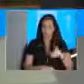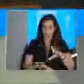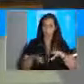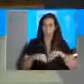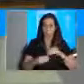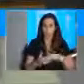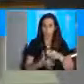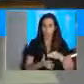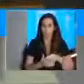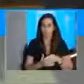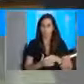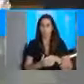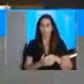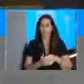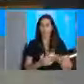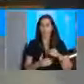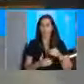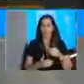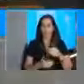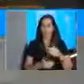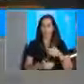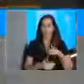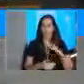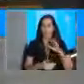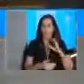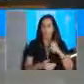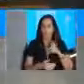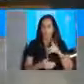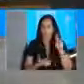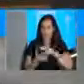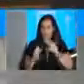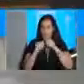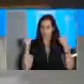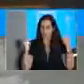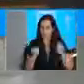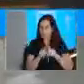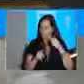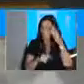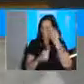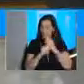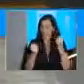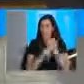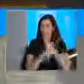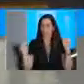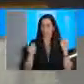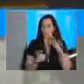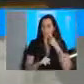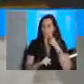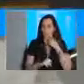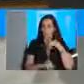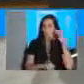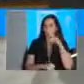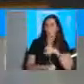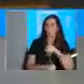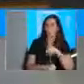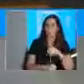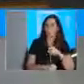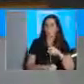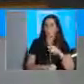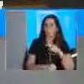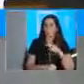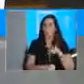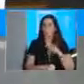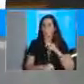מוכן לחתום על חופש דת ומצפון ושוויון לכולם? אני מניח שידידי קראת מגילת העצמאות כמו שאני קראתי. אני לא רק קראתי אותה, אני למדתי אותה, ואני